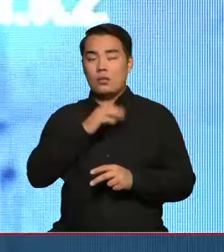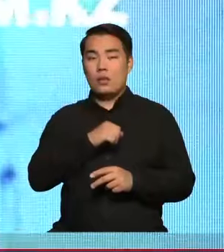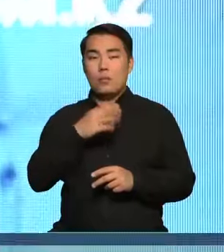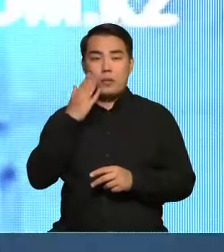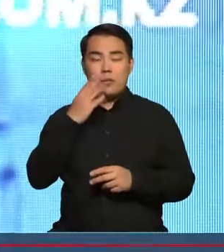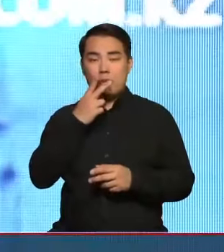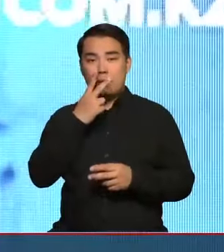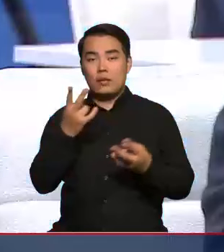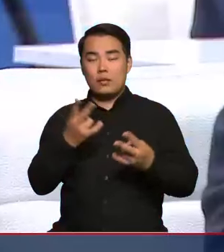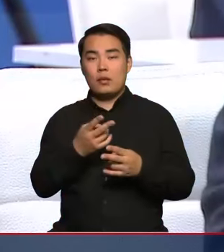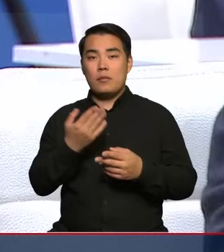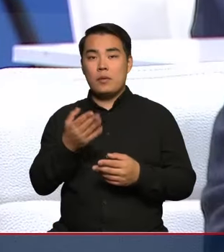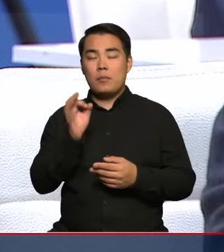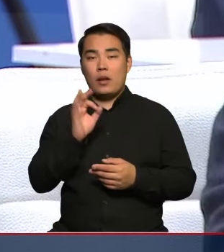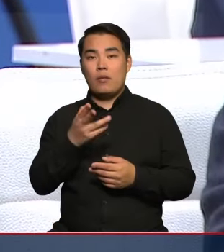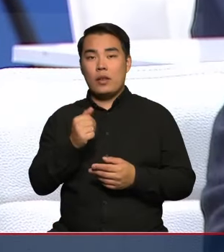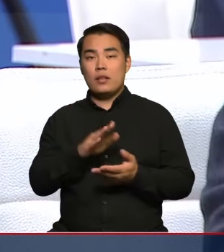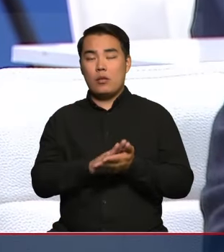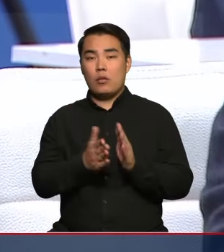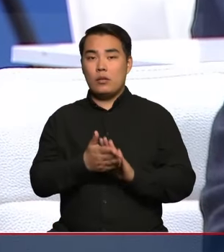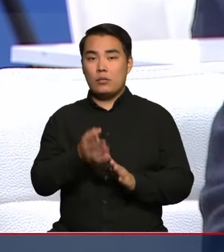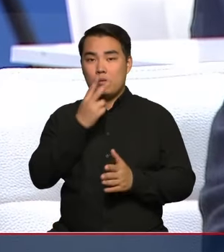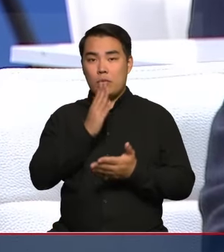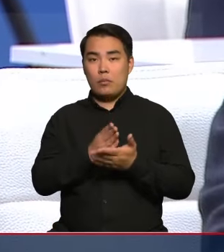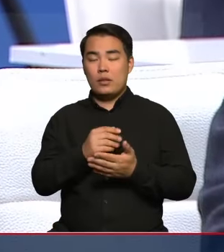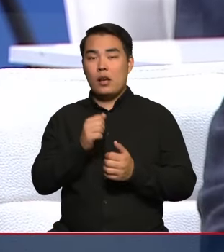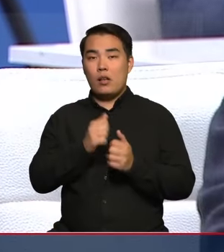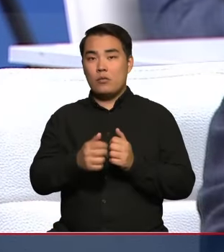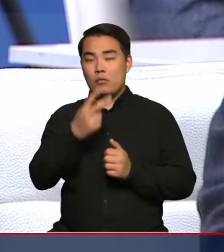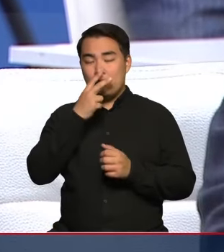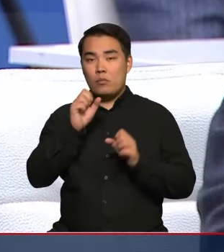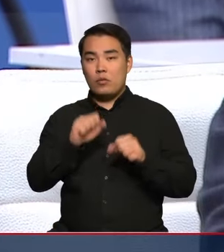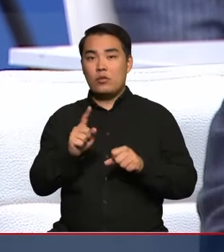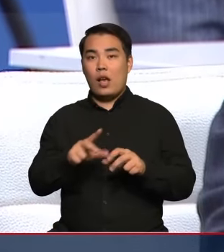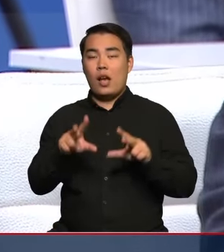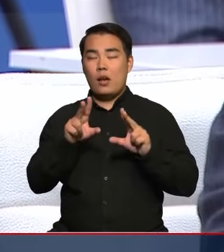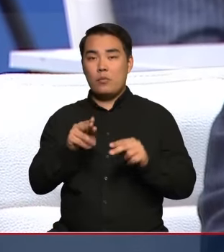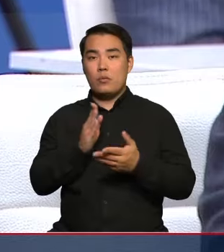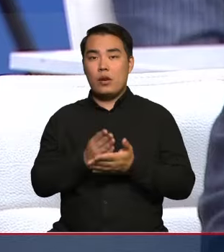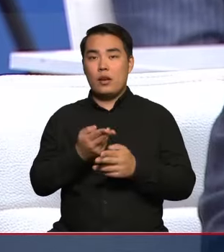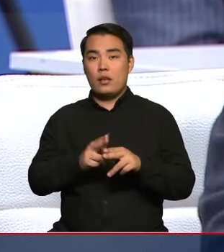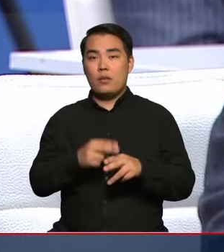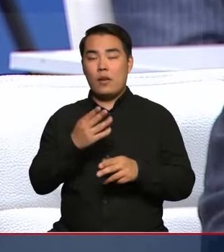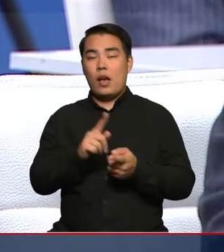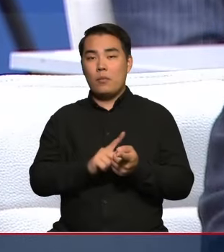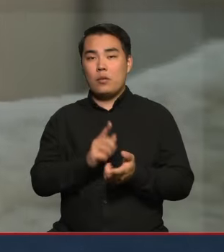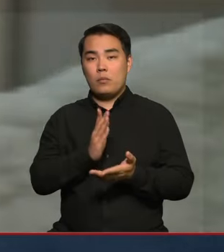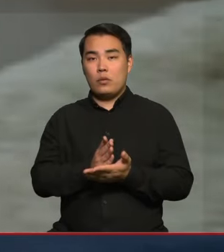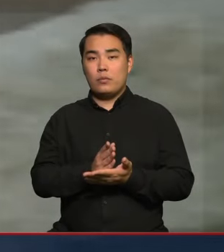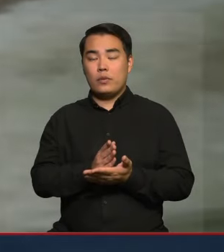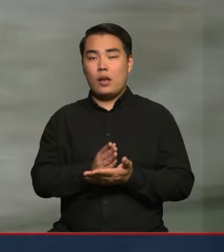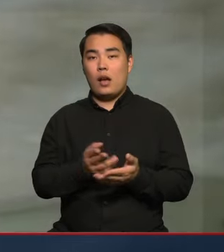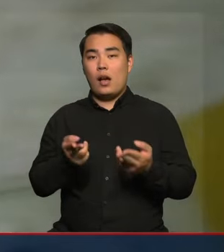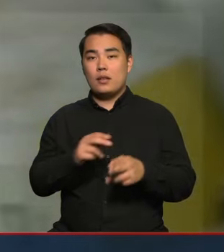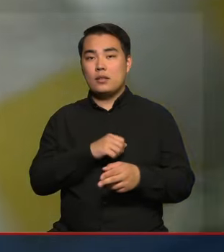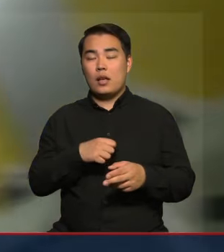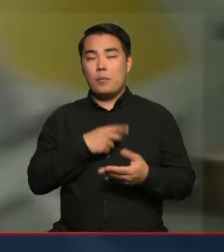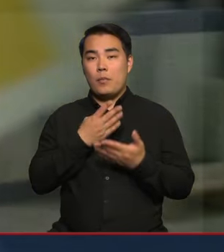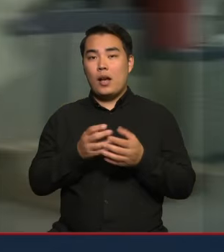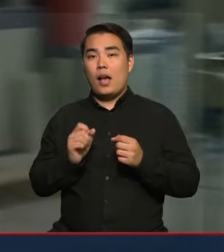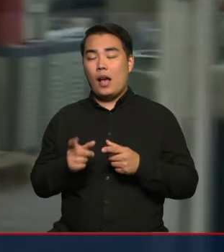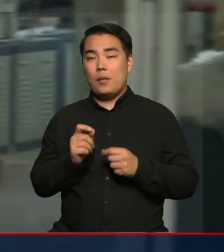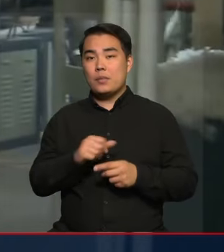керек. Дұрыс айтасыз, келісеміз, осы жақын арада біз байқайсыз, уәде беремін, осы жұмысты біз жандандырамыз. Қалдықты сұрыптап